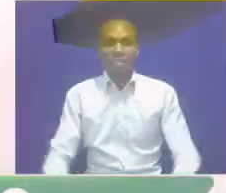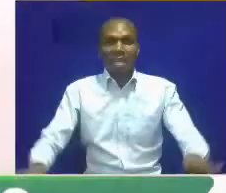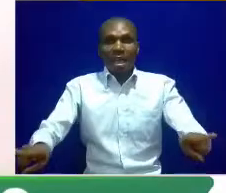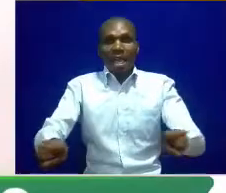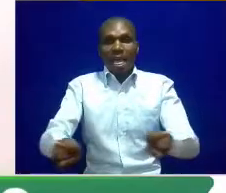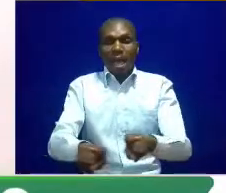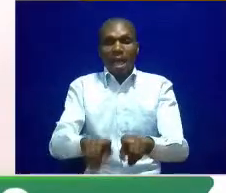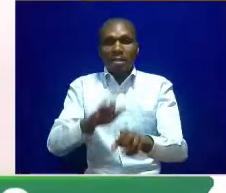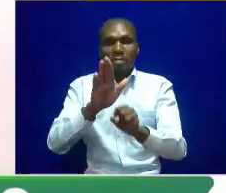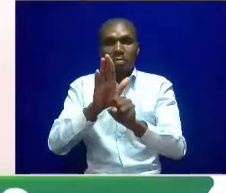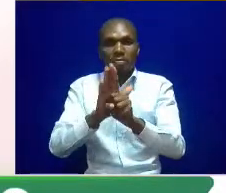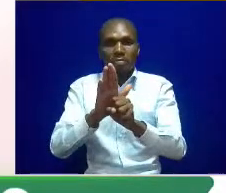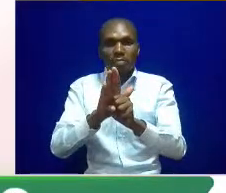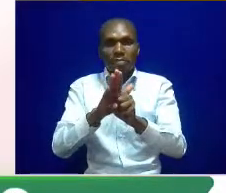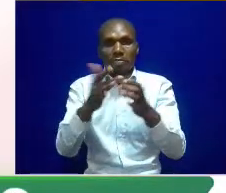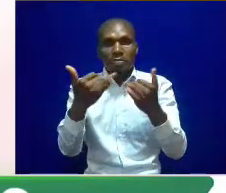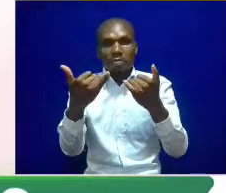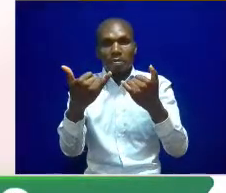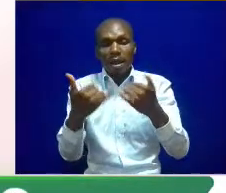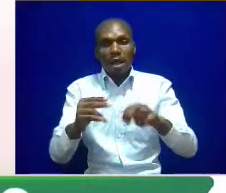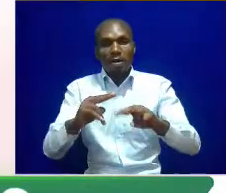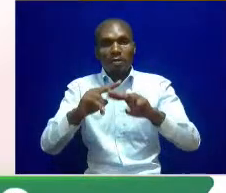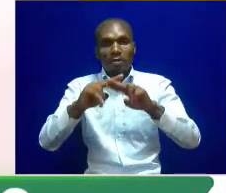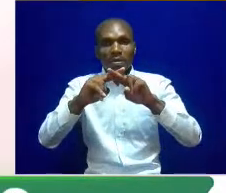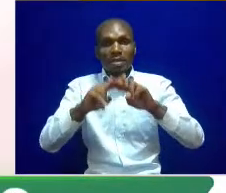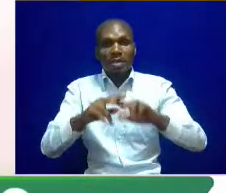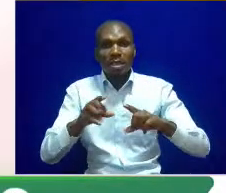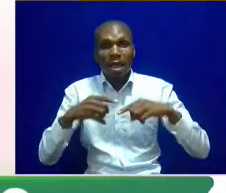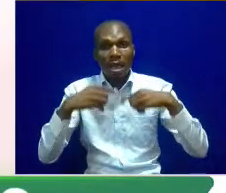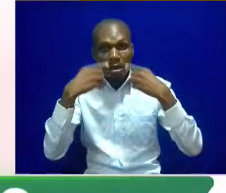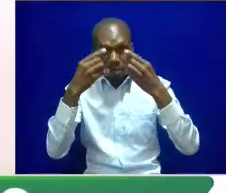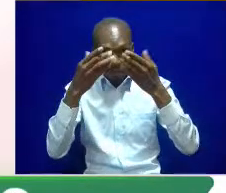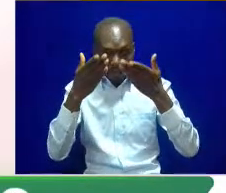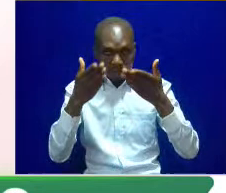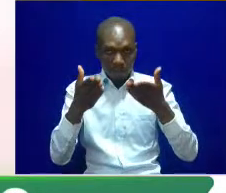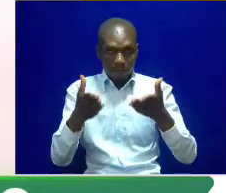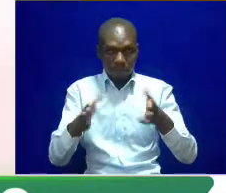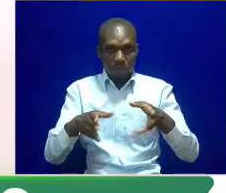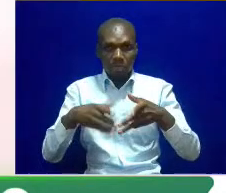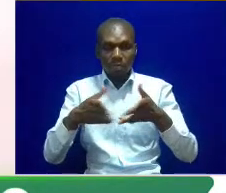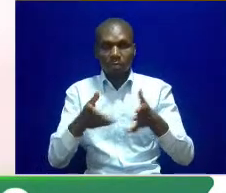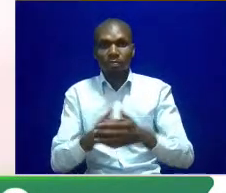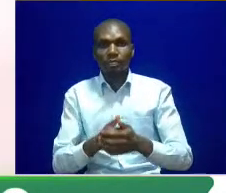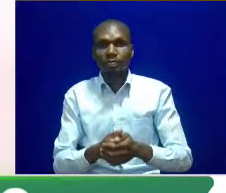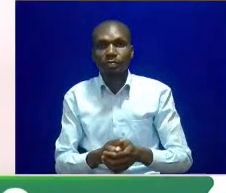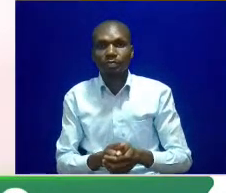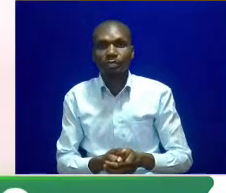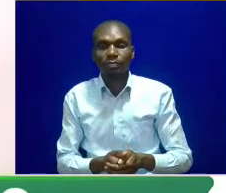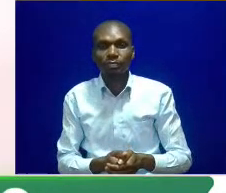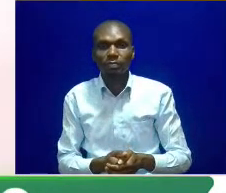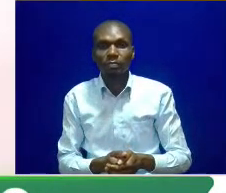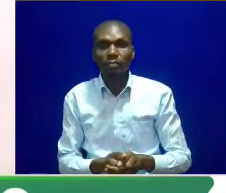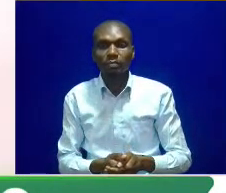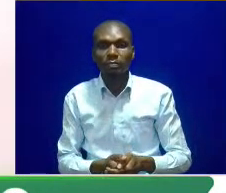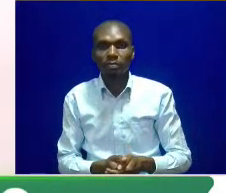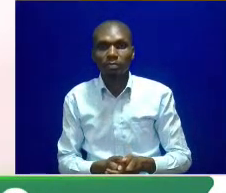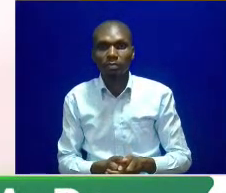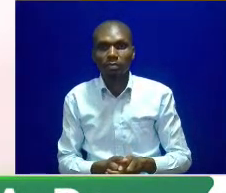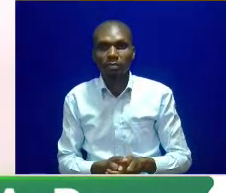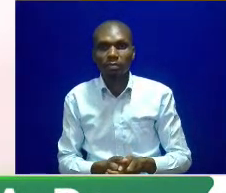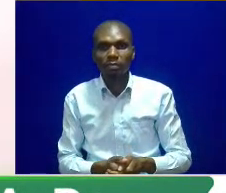Kwa amuone anda mangu mwanchumu ligide bono istaransu kia kumanya senchira jobo ikira nuletira ninche nkuru kwa Vincent